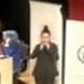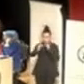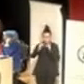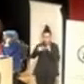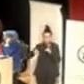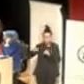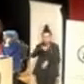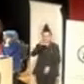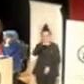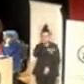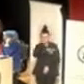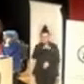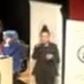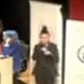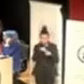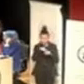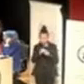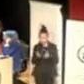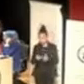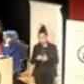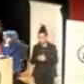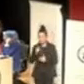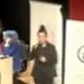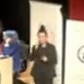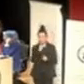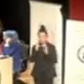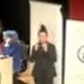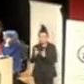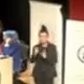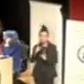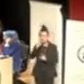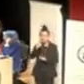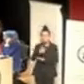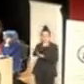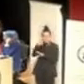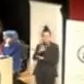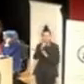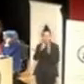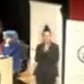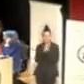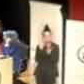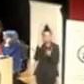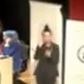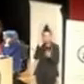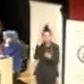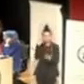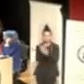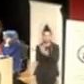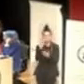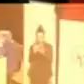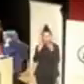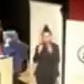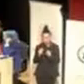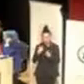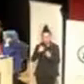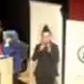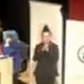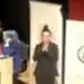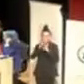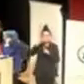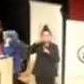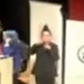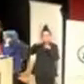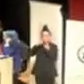kapsayıcı yayıncılık ilkelerimiz doğrultusunda işitme engelliler için video kitap mobil uygulaması olan kitap kulesi hazırladık.